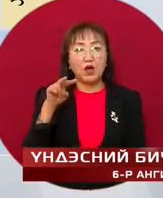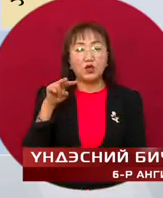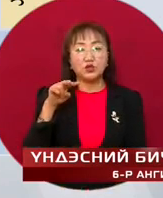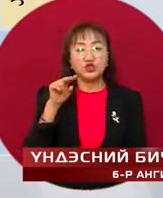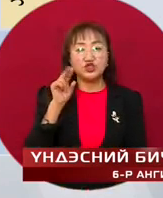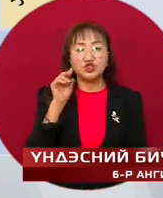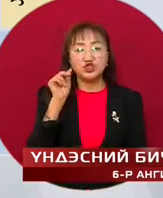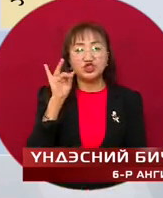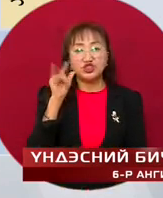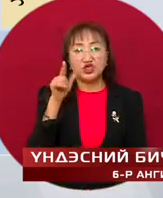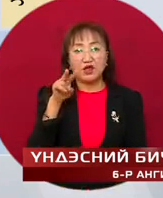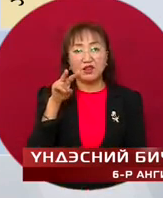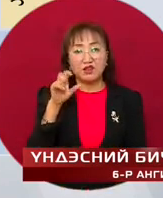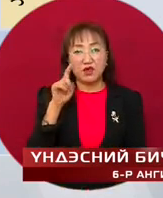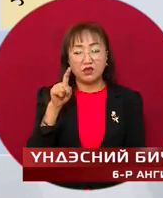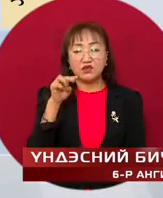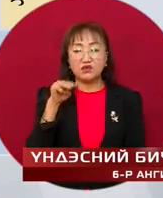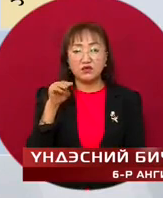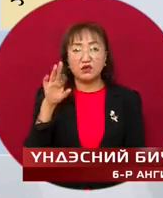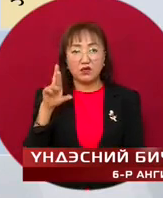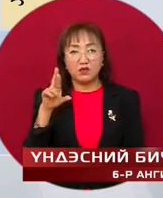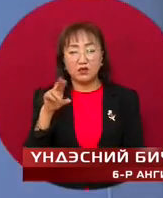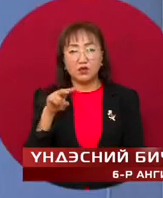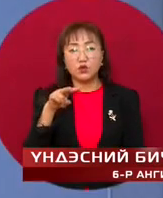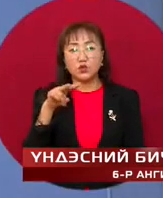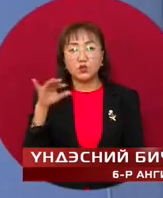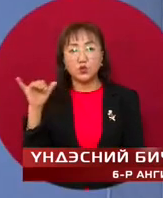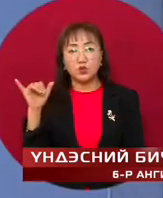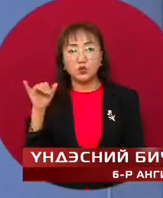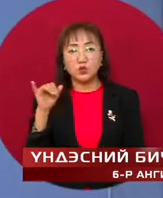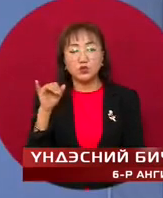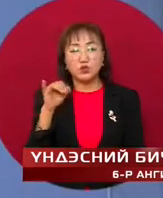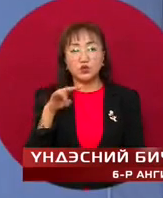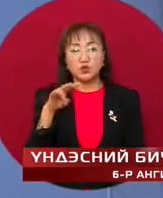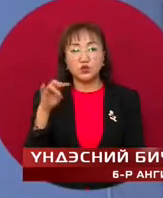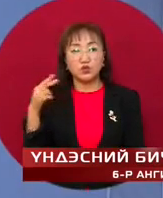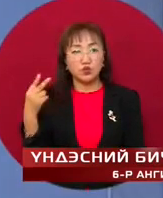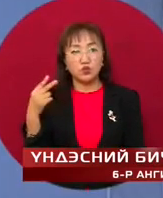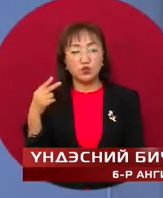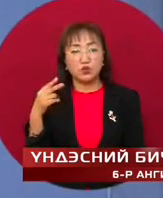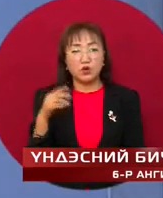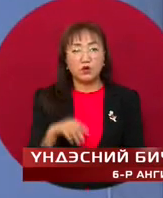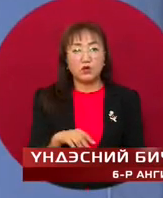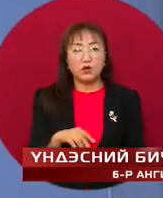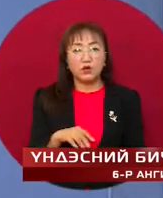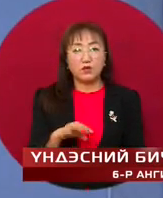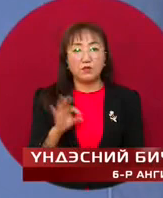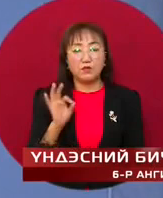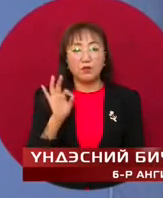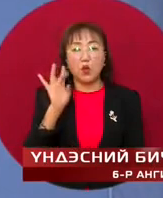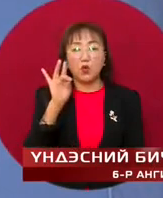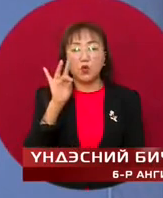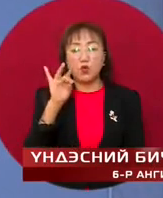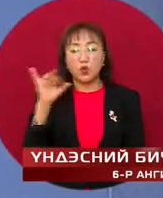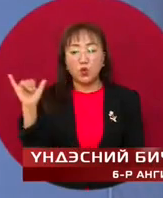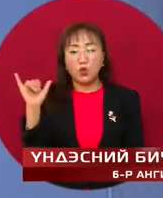гэсэн хөлбөрүүд байх боловч монгол бичгэнд эр эм үг ялгаагүй зөвхөн уруу гэдэг хэлбрээр бичдэг гэдгийг